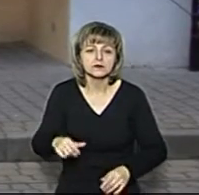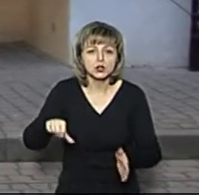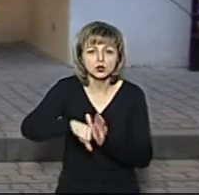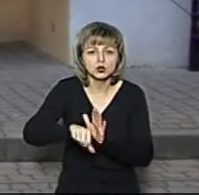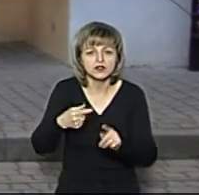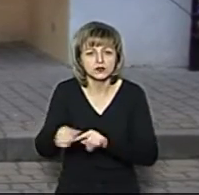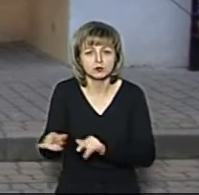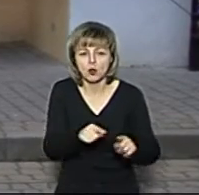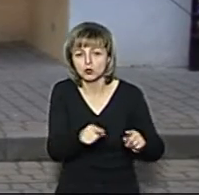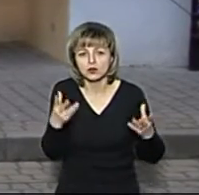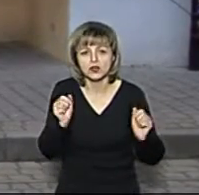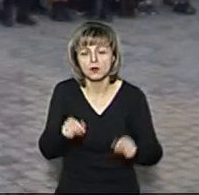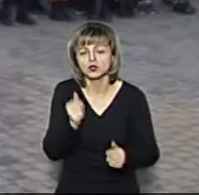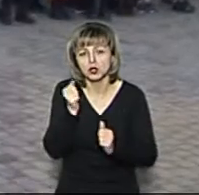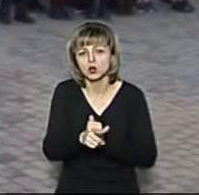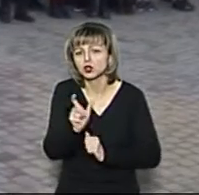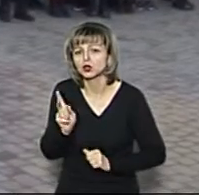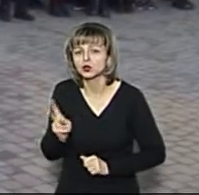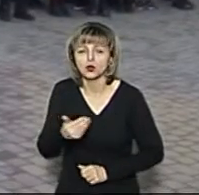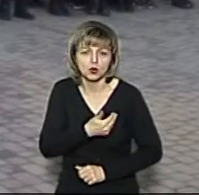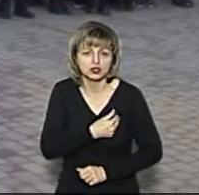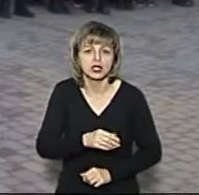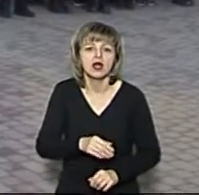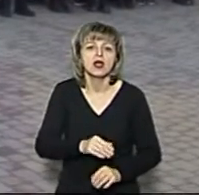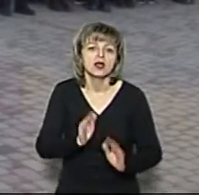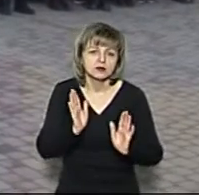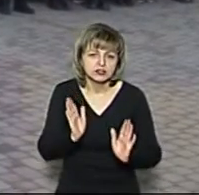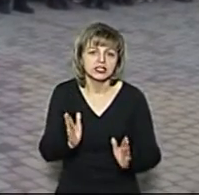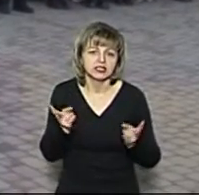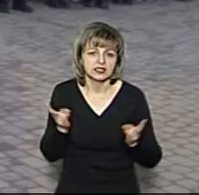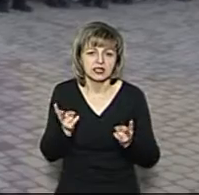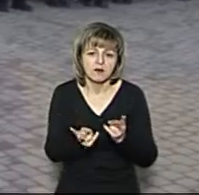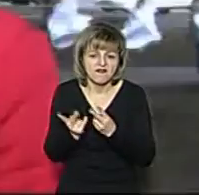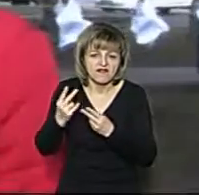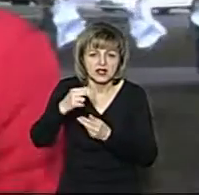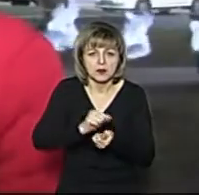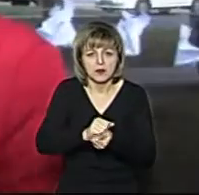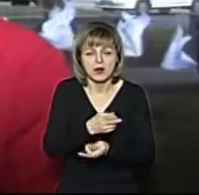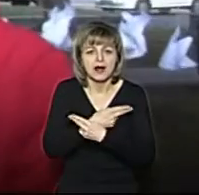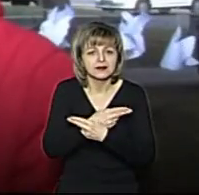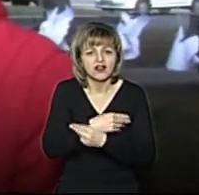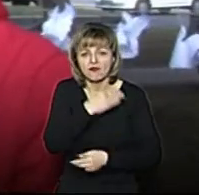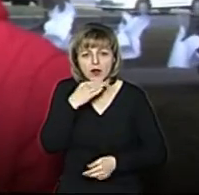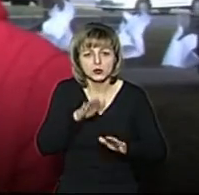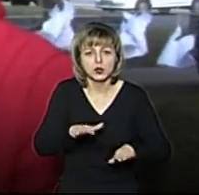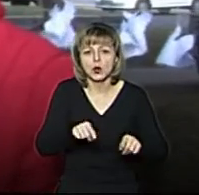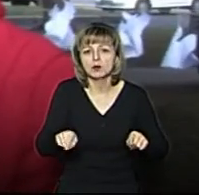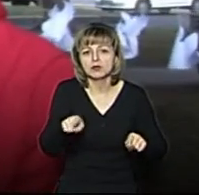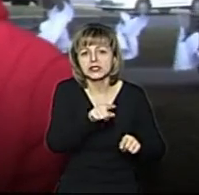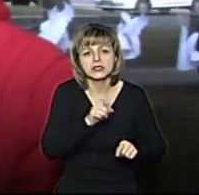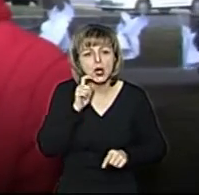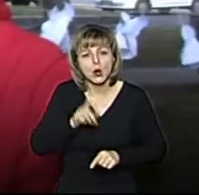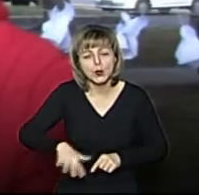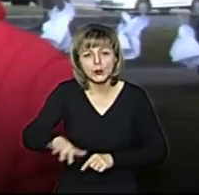до дійства упродовж дня може кожен охочий. Достатньо, каже, вирізати паперового ангелика. В багатьох місцях України і